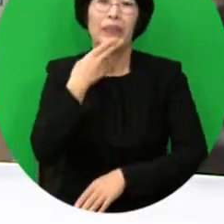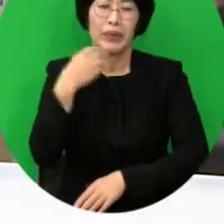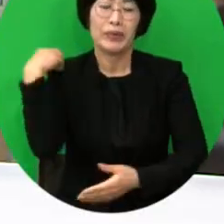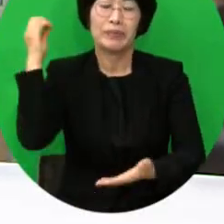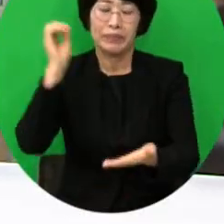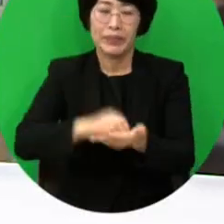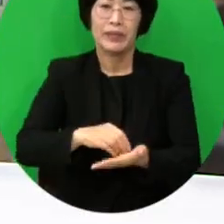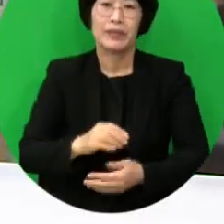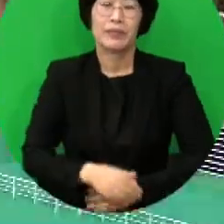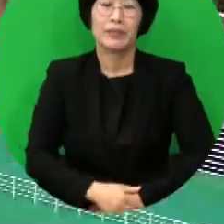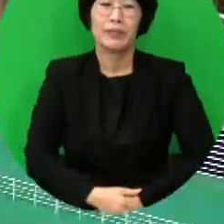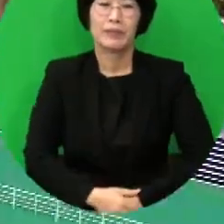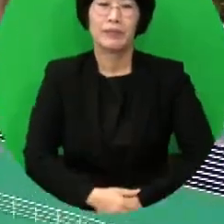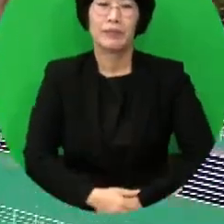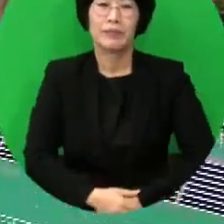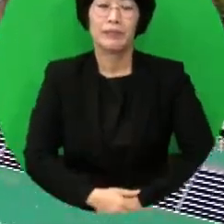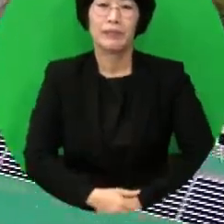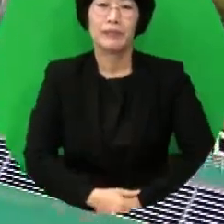기자입니다.